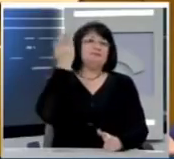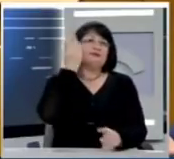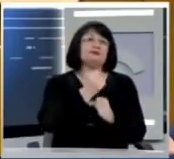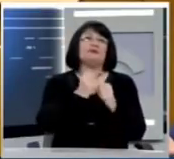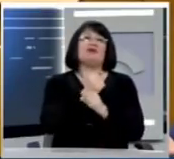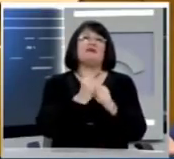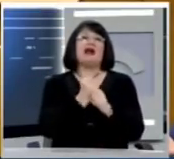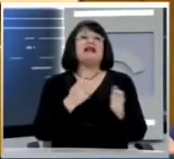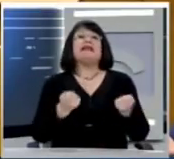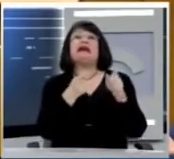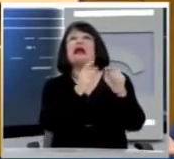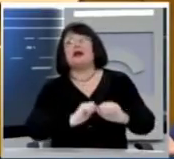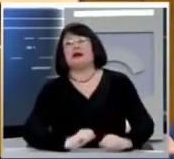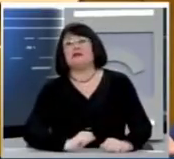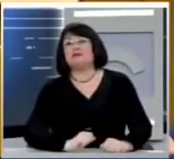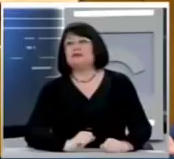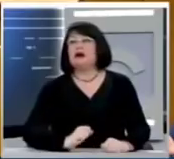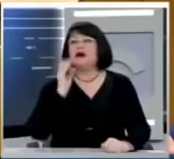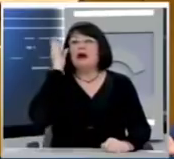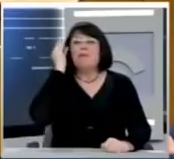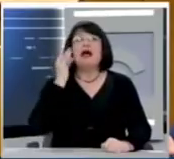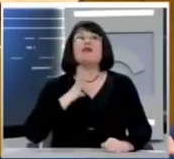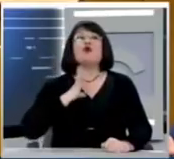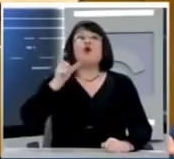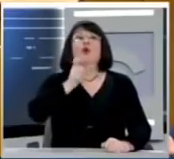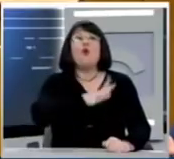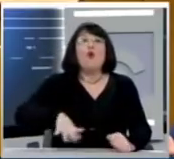του. Γιατί